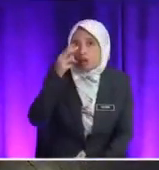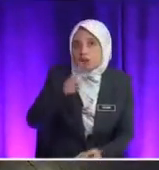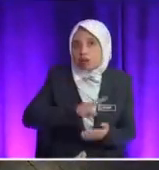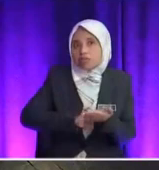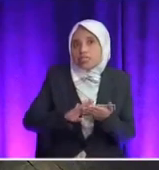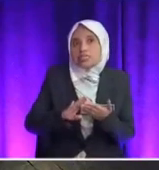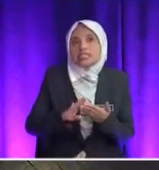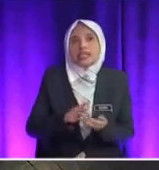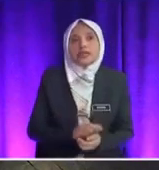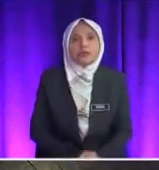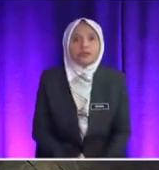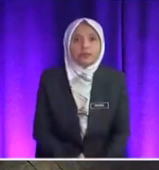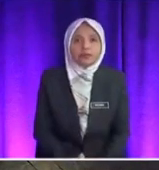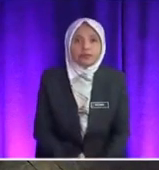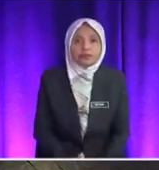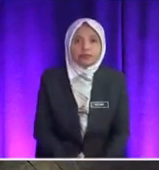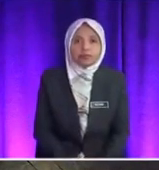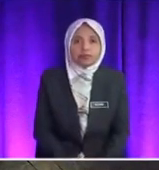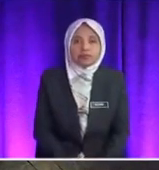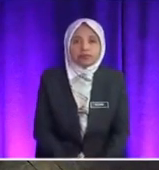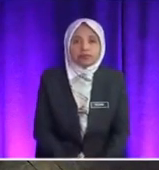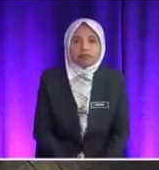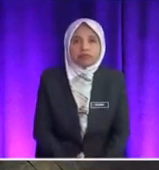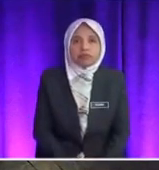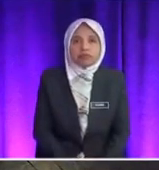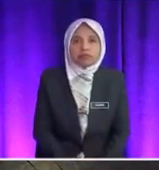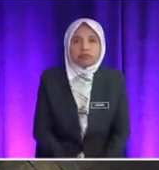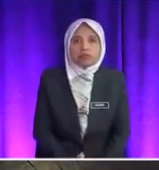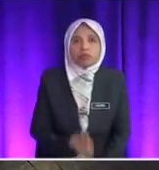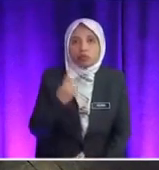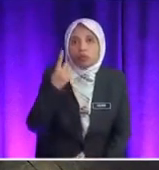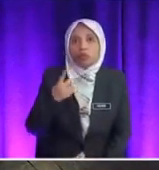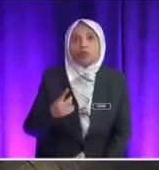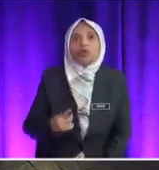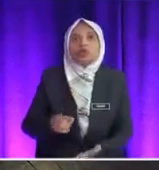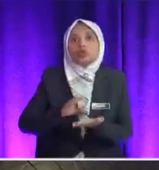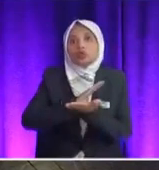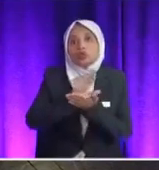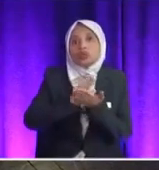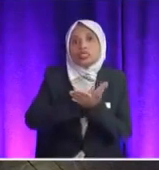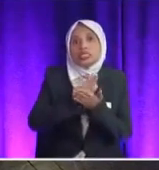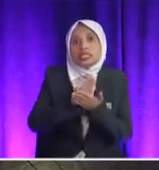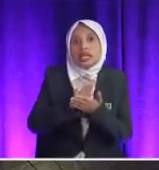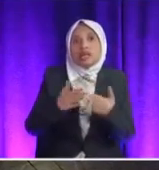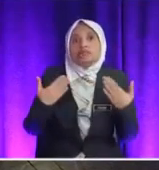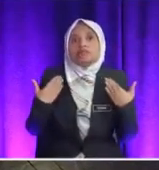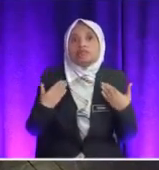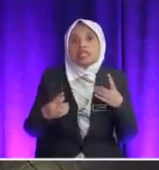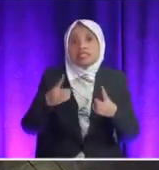ya nampak guys itulah Oke ini badan kendaraan masih